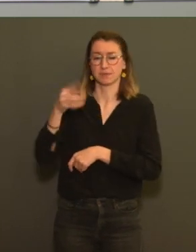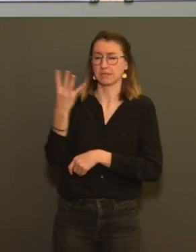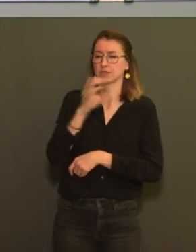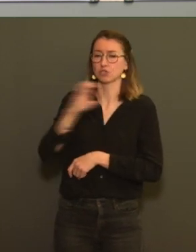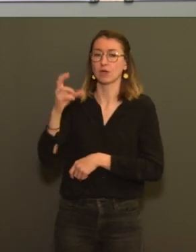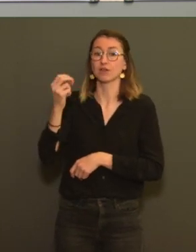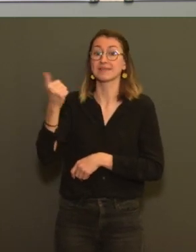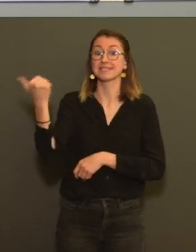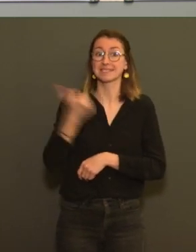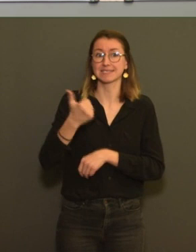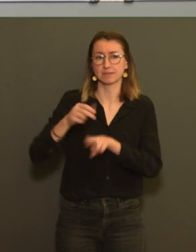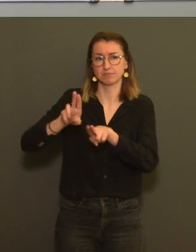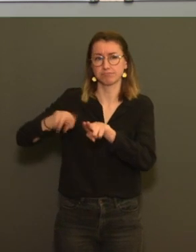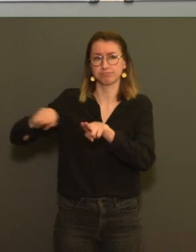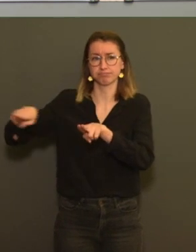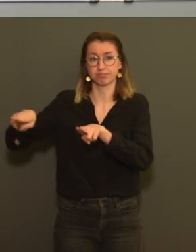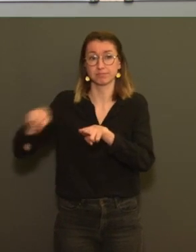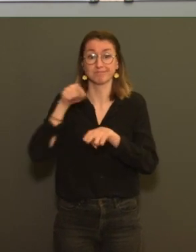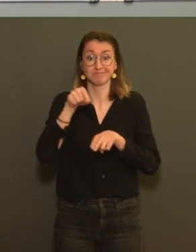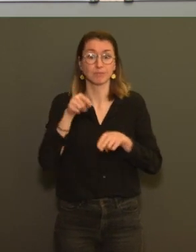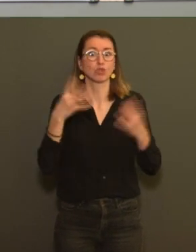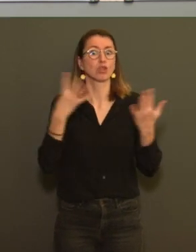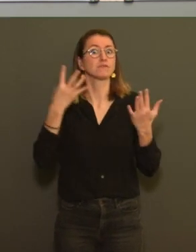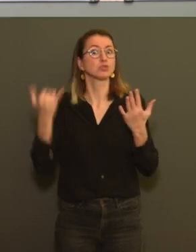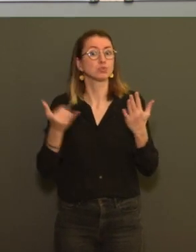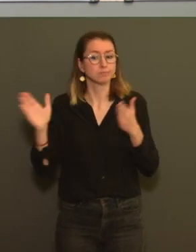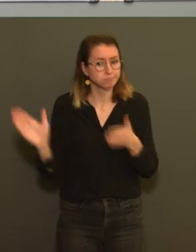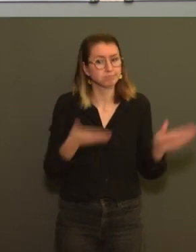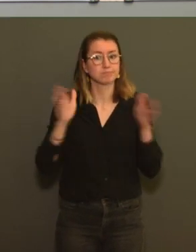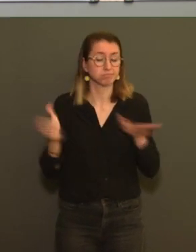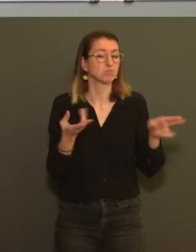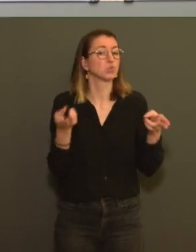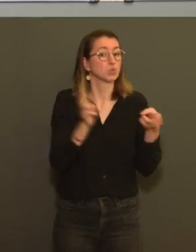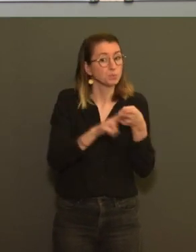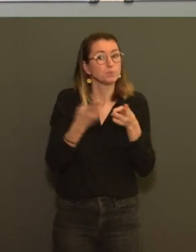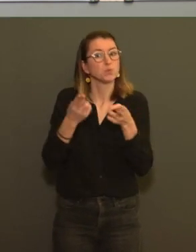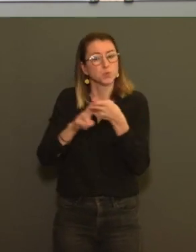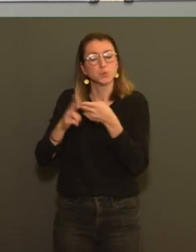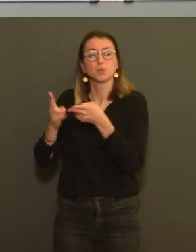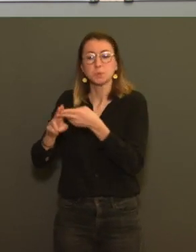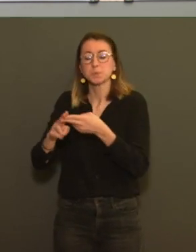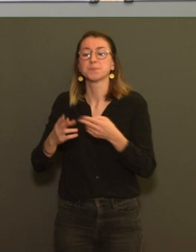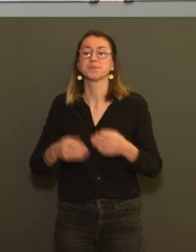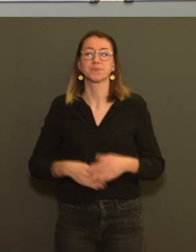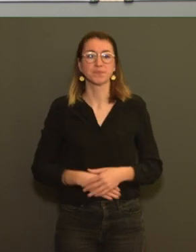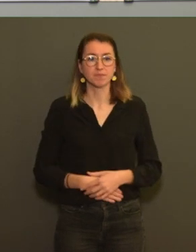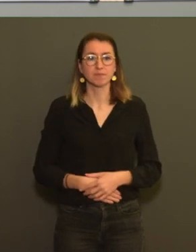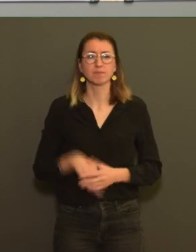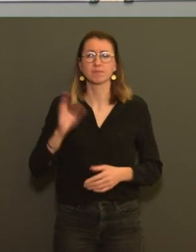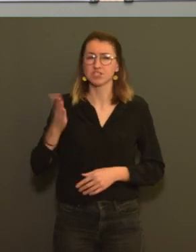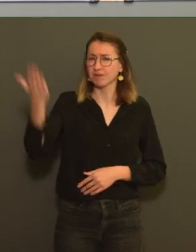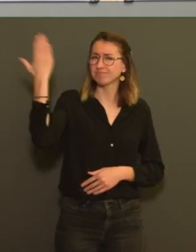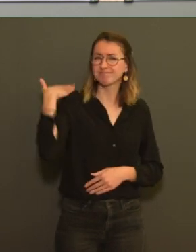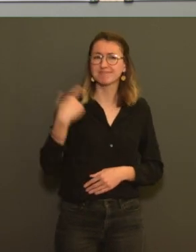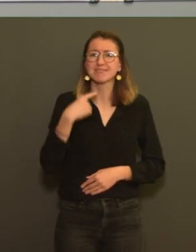les 9 jours. On vous l'a déjà dit, et on va le répéter, À ce rythme, on